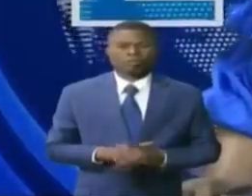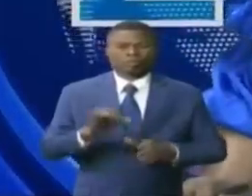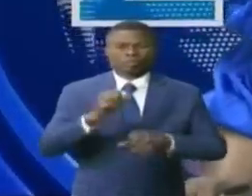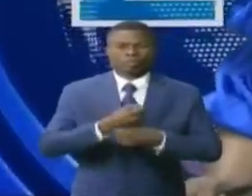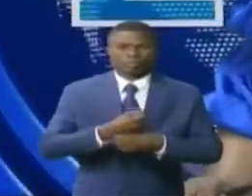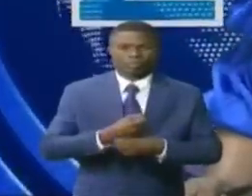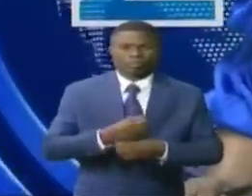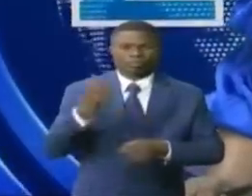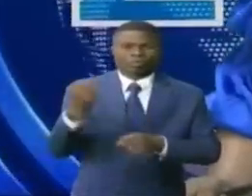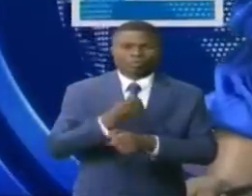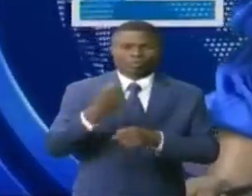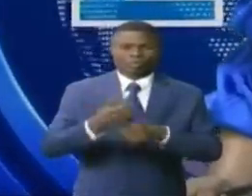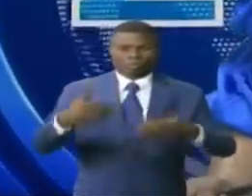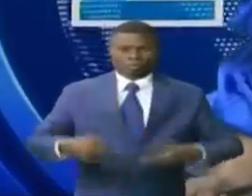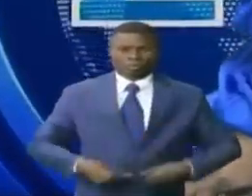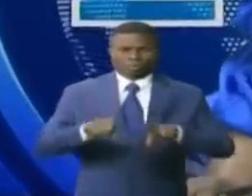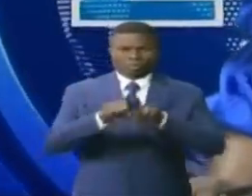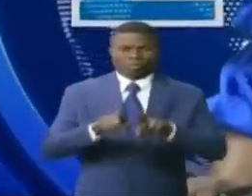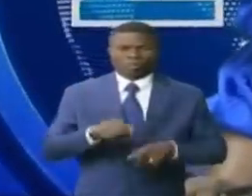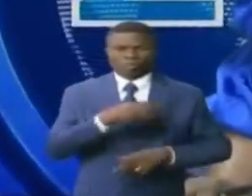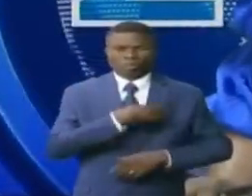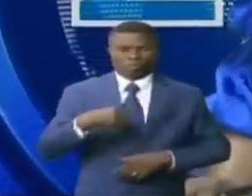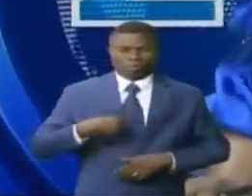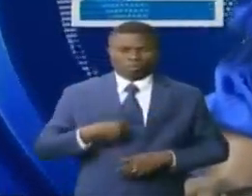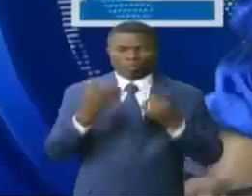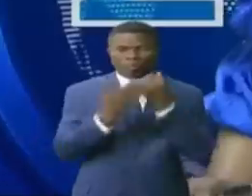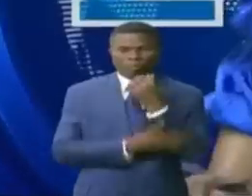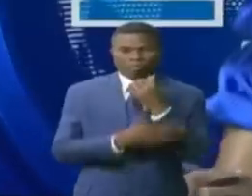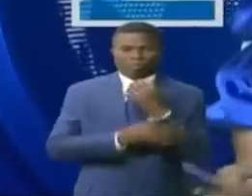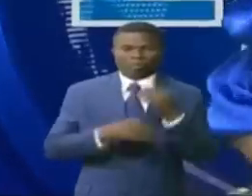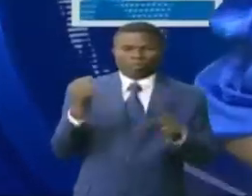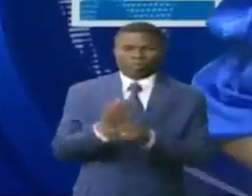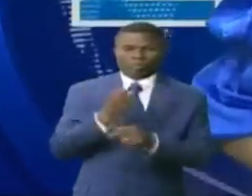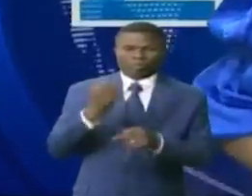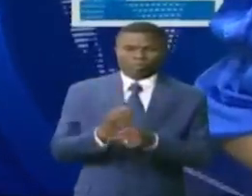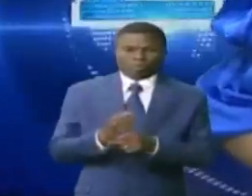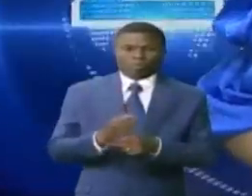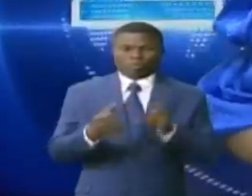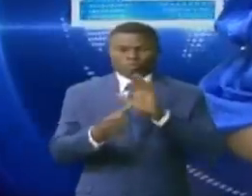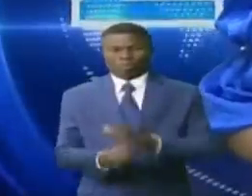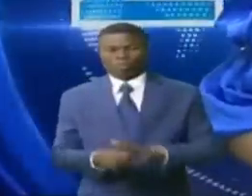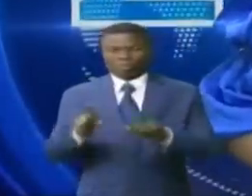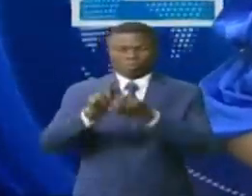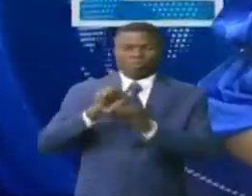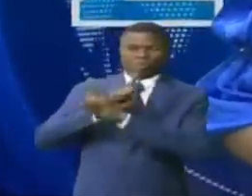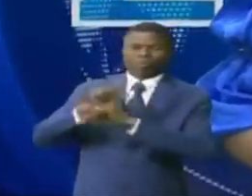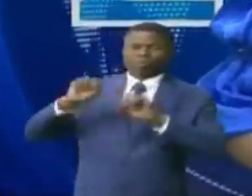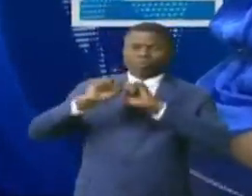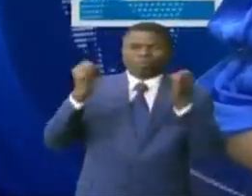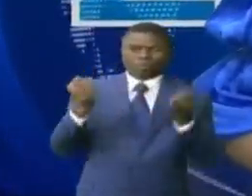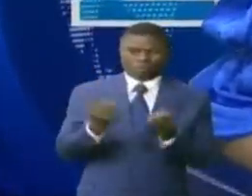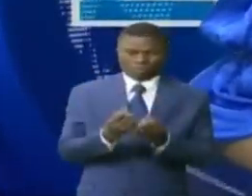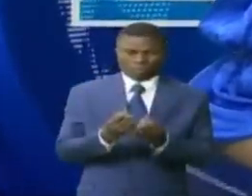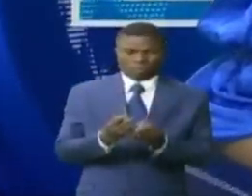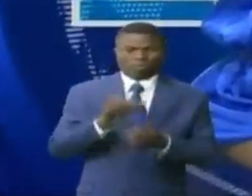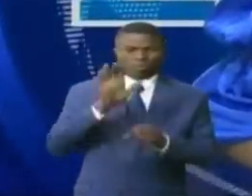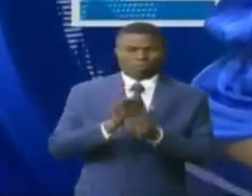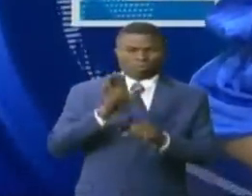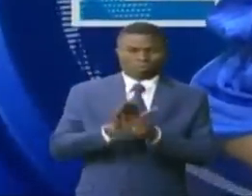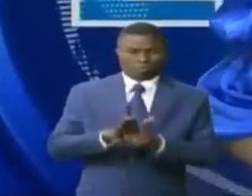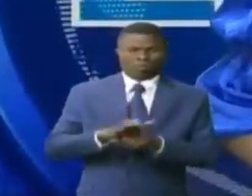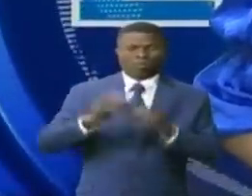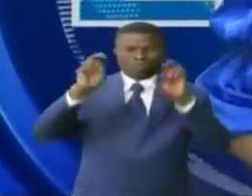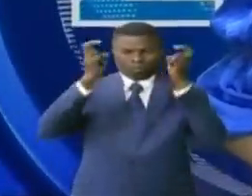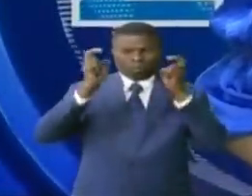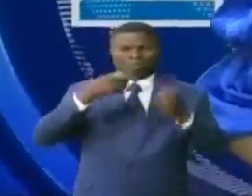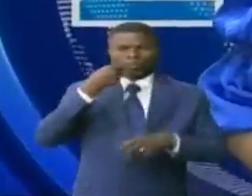Création des emplois des jeunes et des femmes vulnérables, le travail décent ainsi que la protection sociale, autant de sujets évoqués au